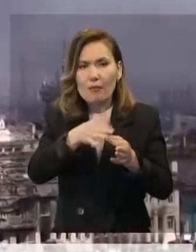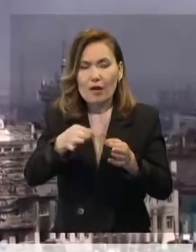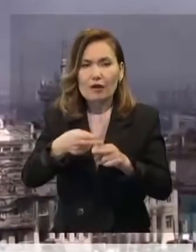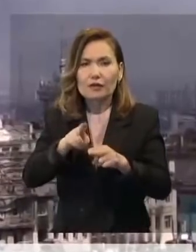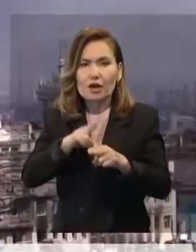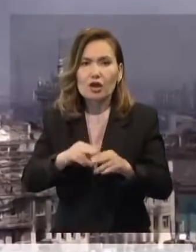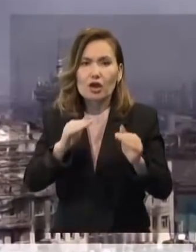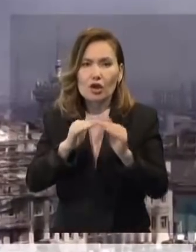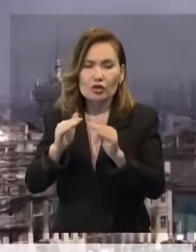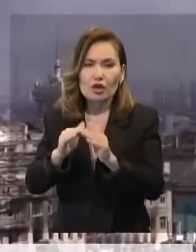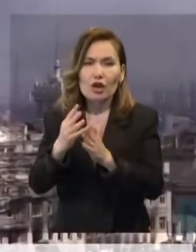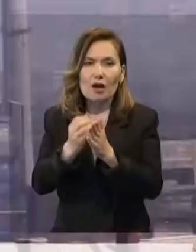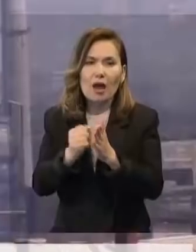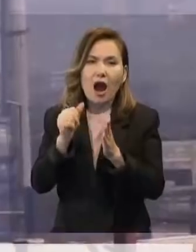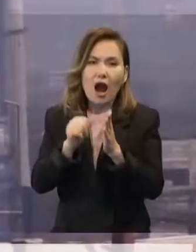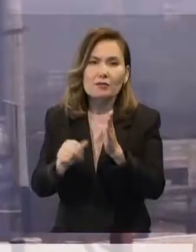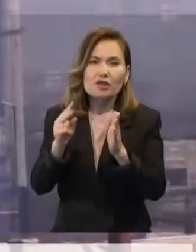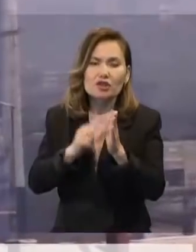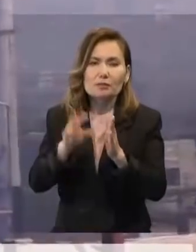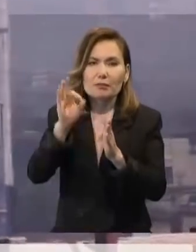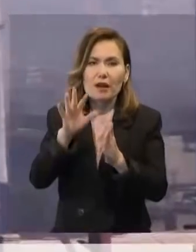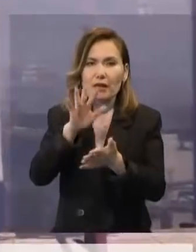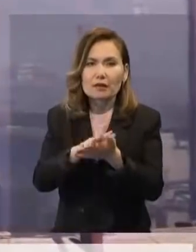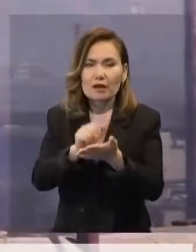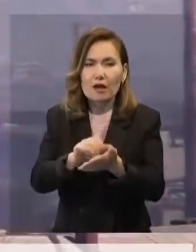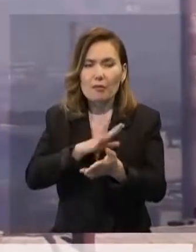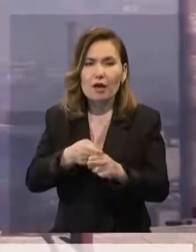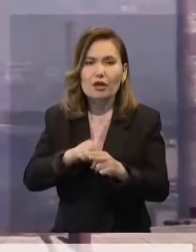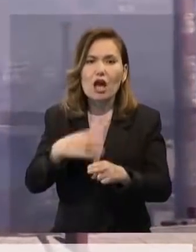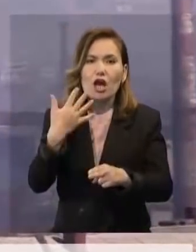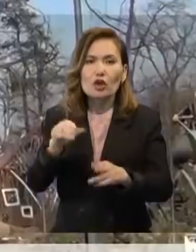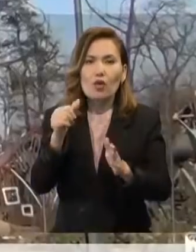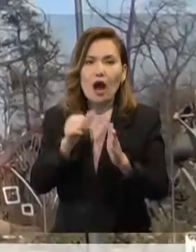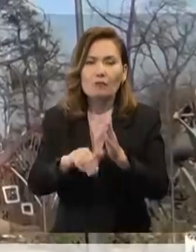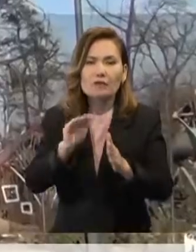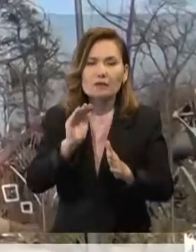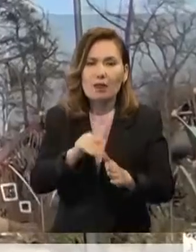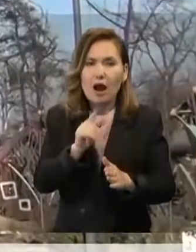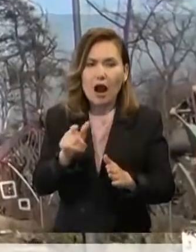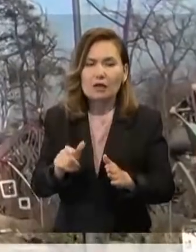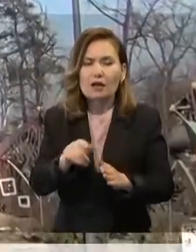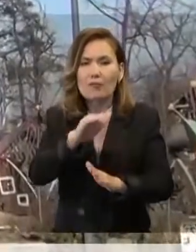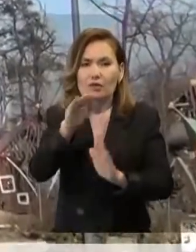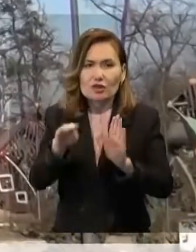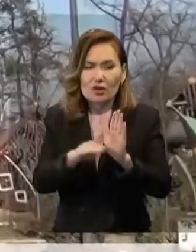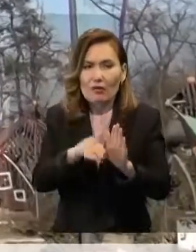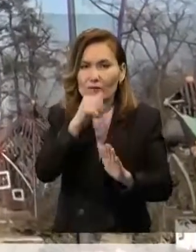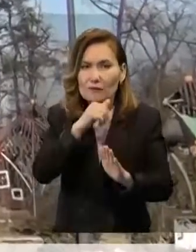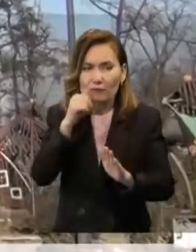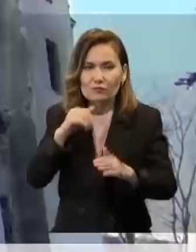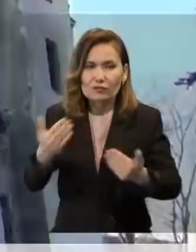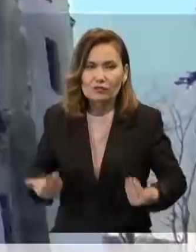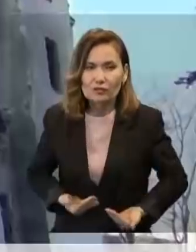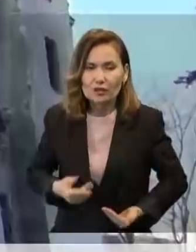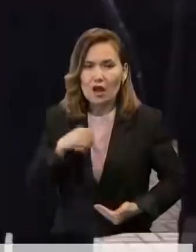қорының 60-70% қираған. Шаһар басшысы қазір 50-60 мыңдай тұрғын жертөледе жасырынып жүргенін мәлімдеді.